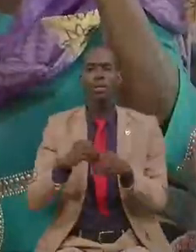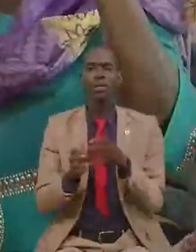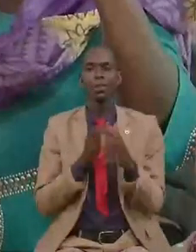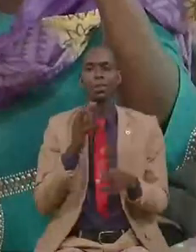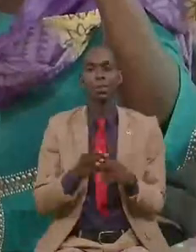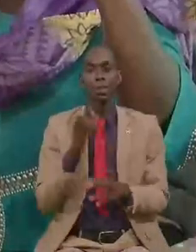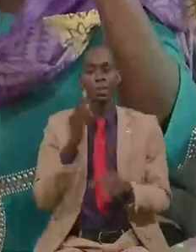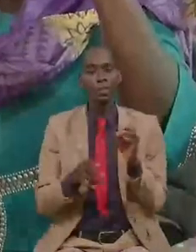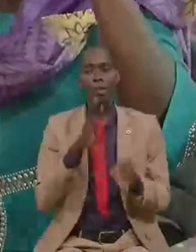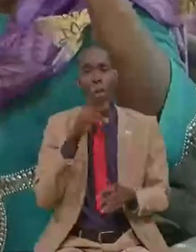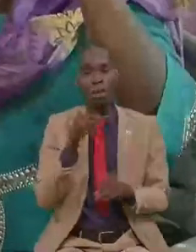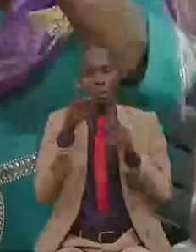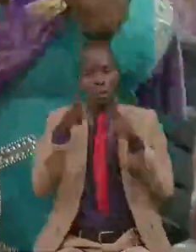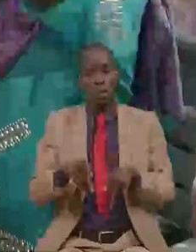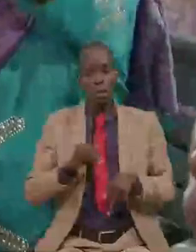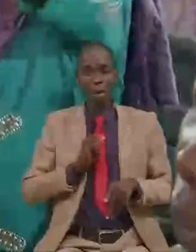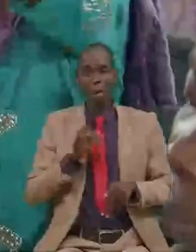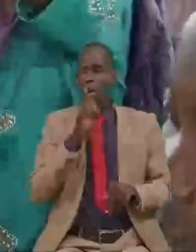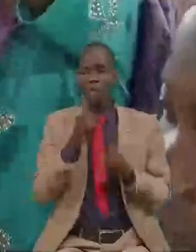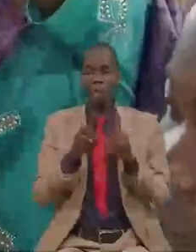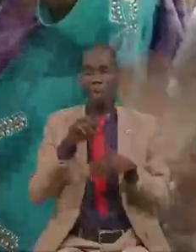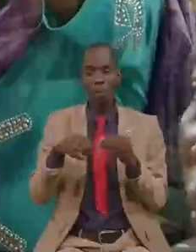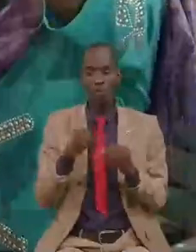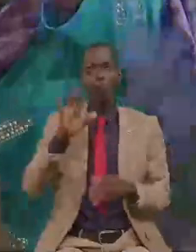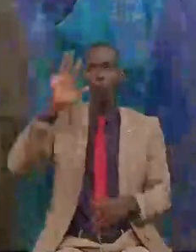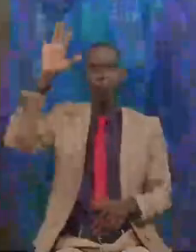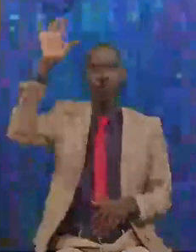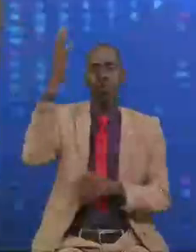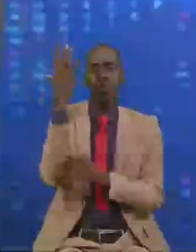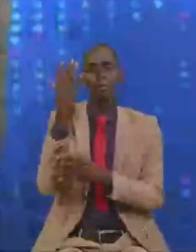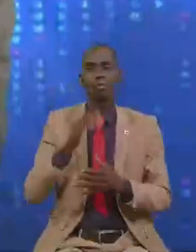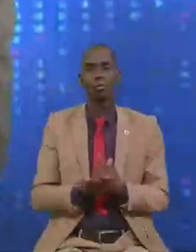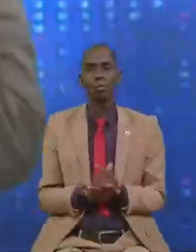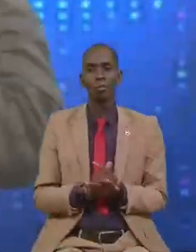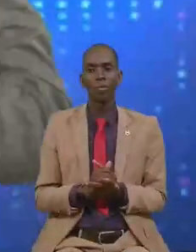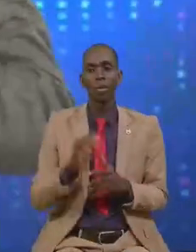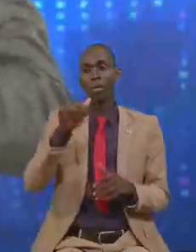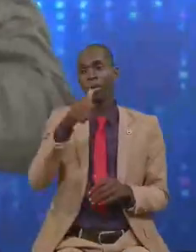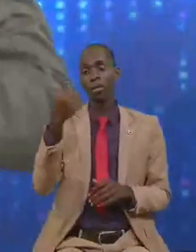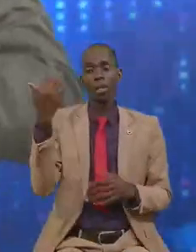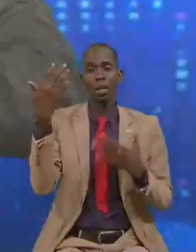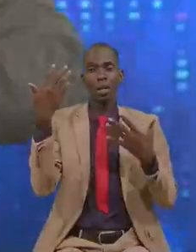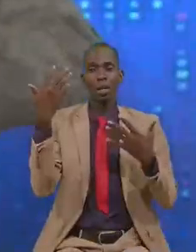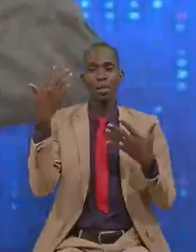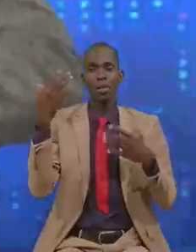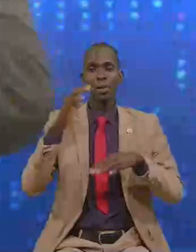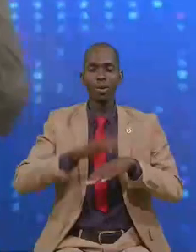Si c'est de toi que je parle là-bas, où es-tu? Lève cette main et que l'autre main suit ton